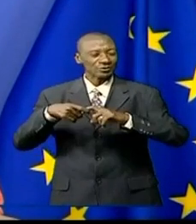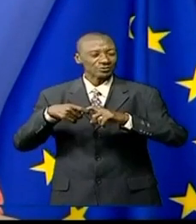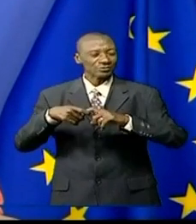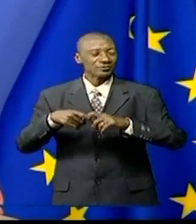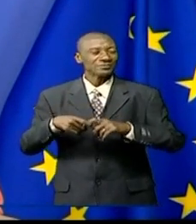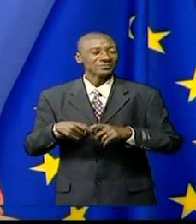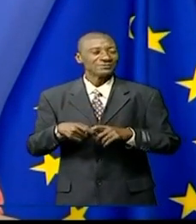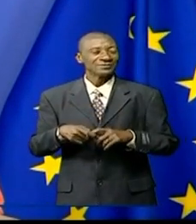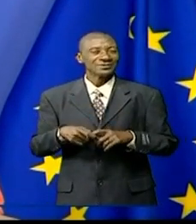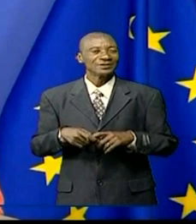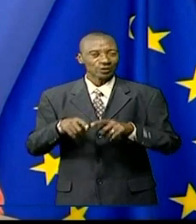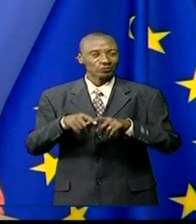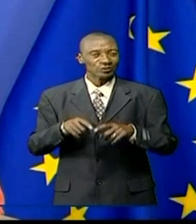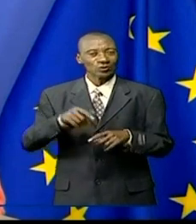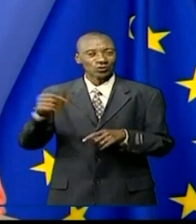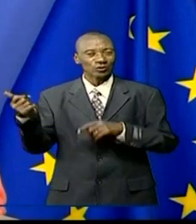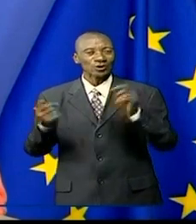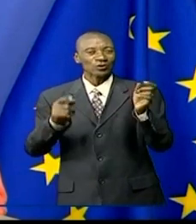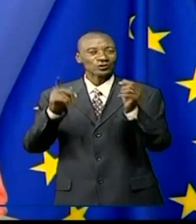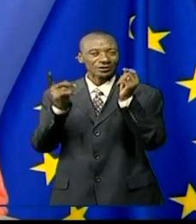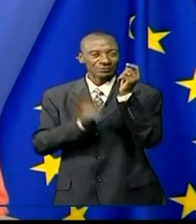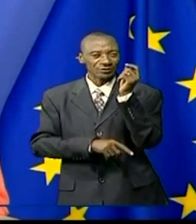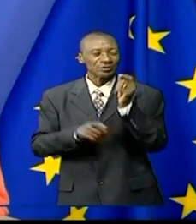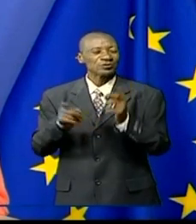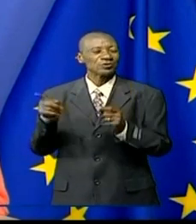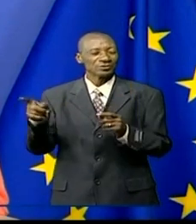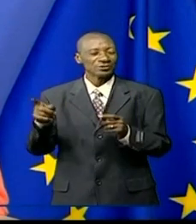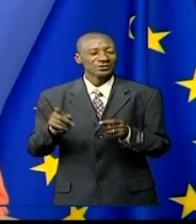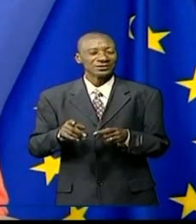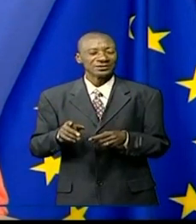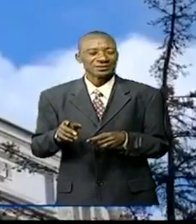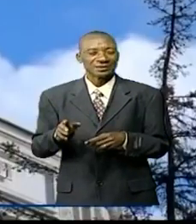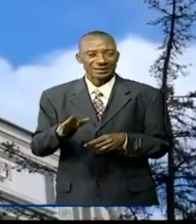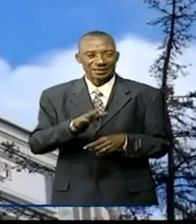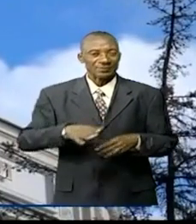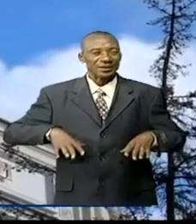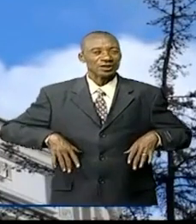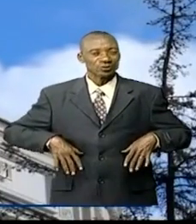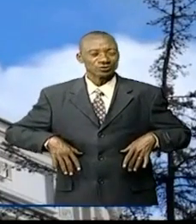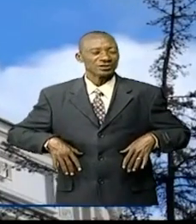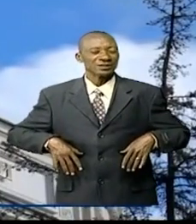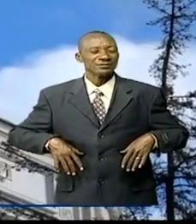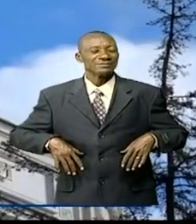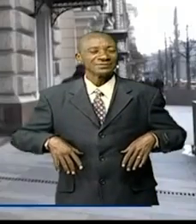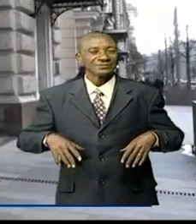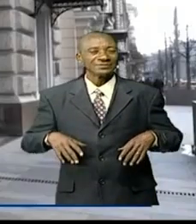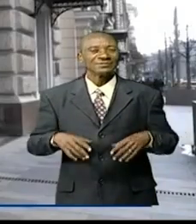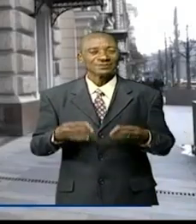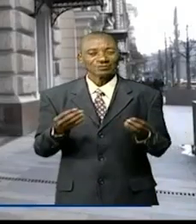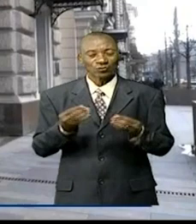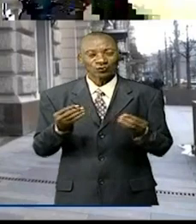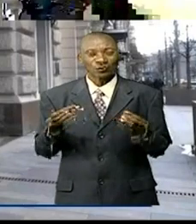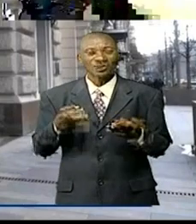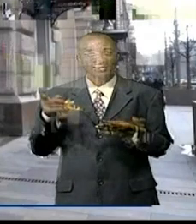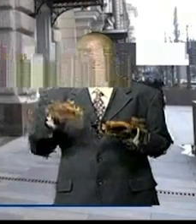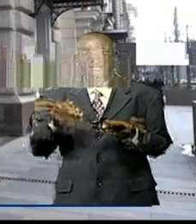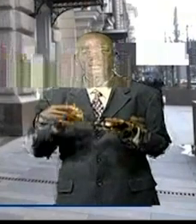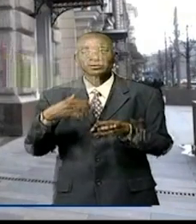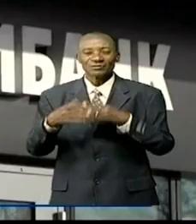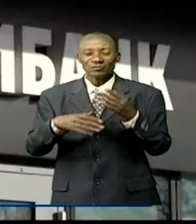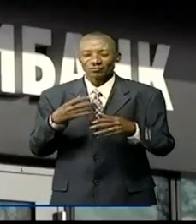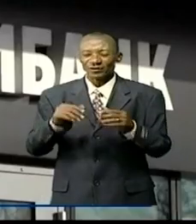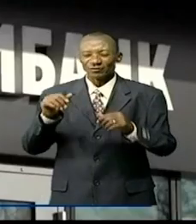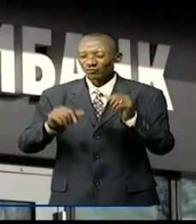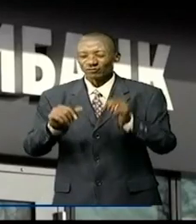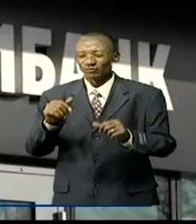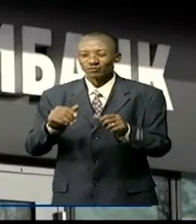coupe tout accès aux banques russes, à ce réseau bloquant ainsi les transactions monétaires, les importations et exportations. Les